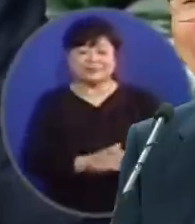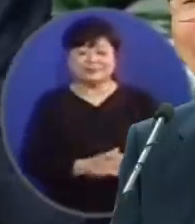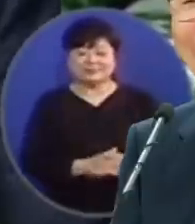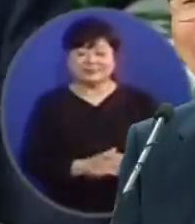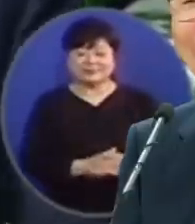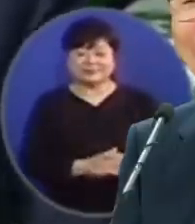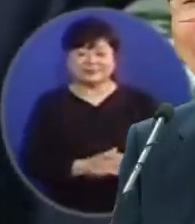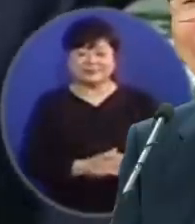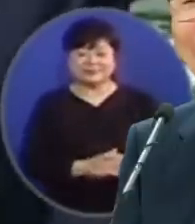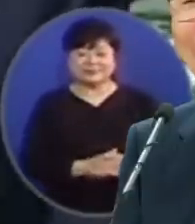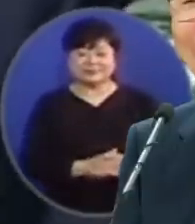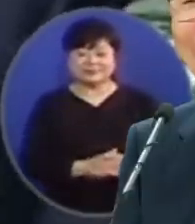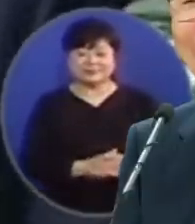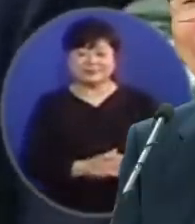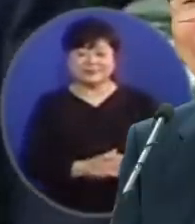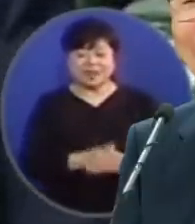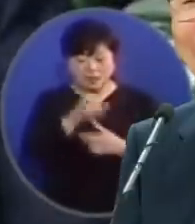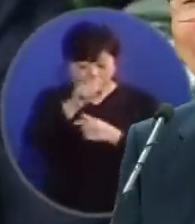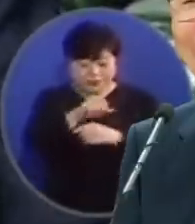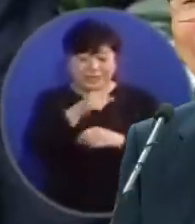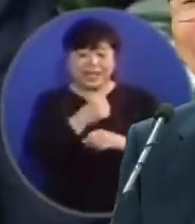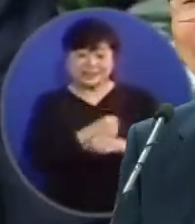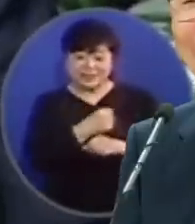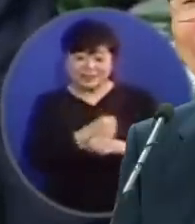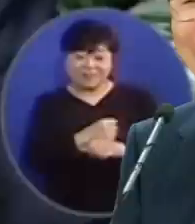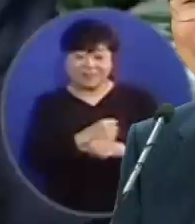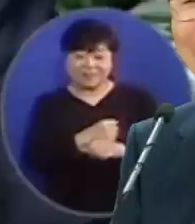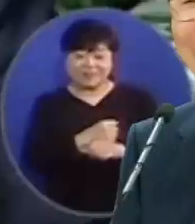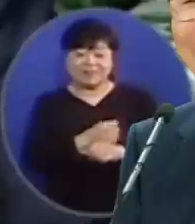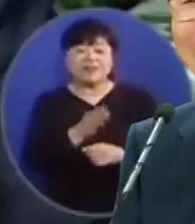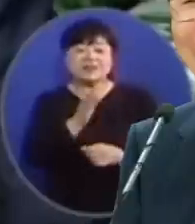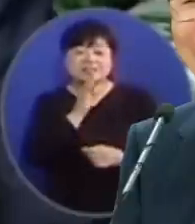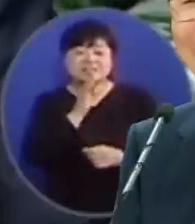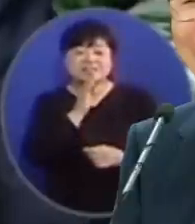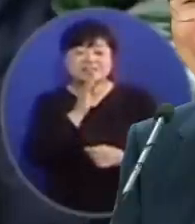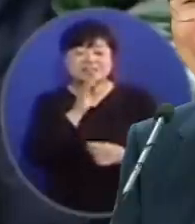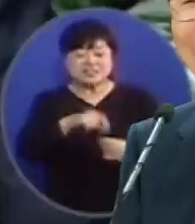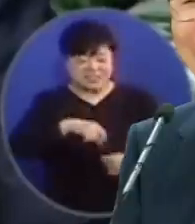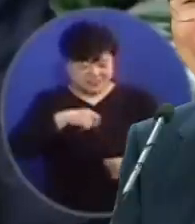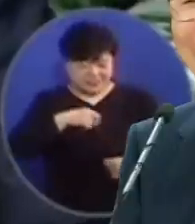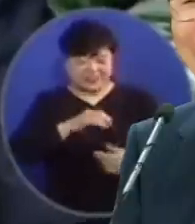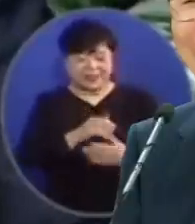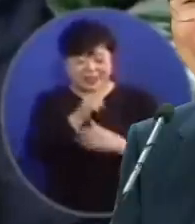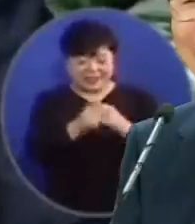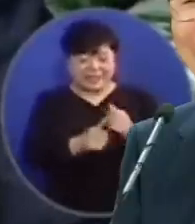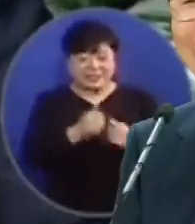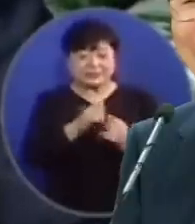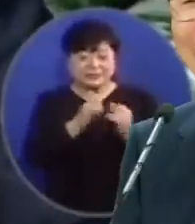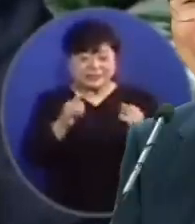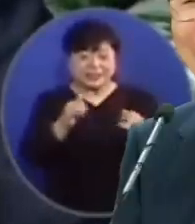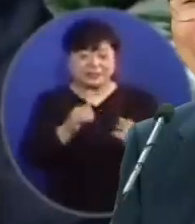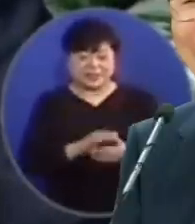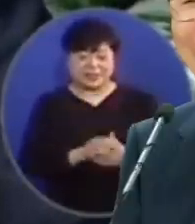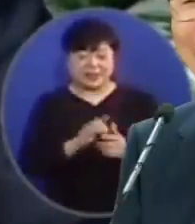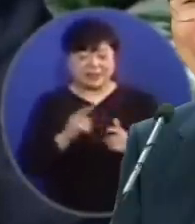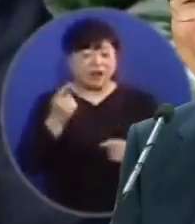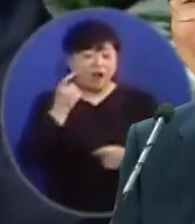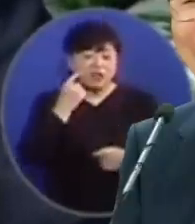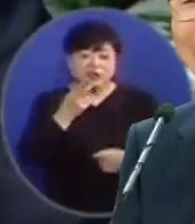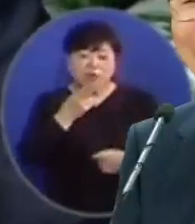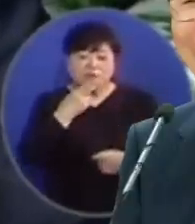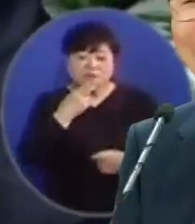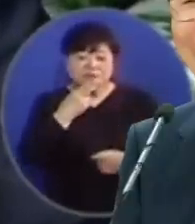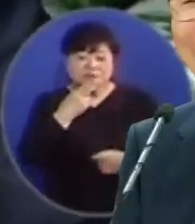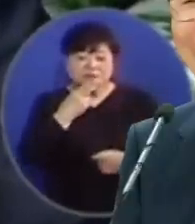것입니다. 이것을 묵상하십시오. 이것이 사실이요 진리인 것입니다. 하나님은 인생이 아니신지라 거짓이